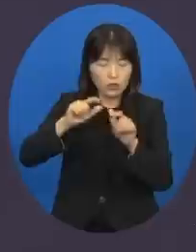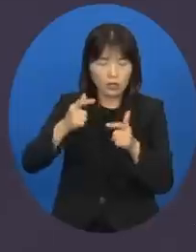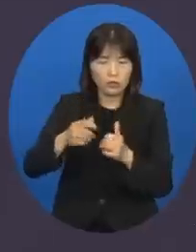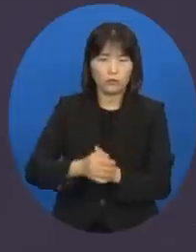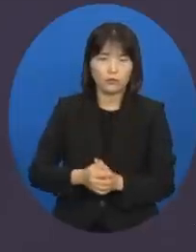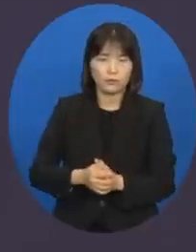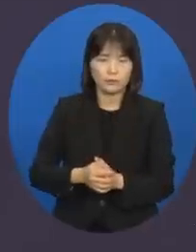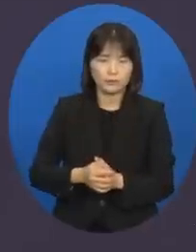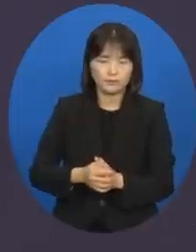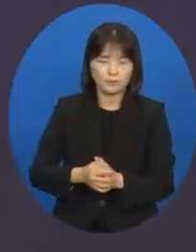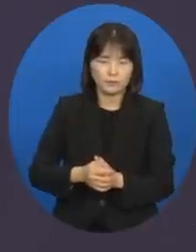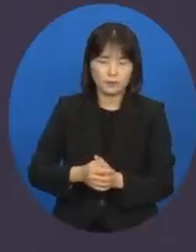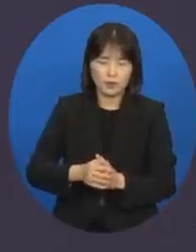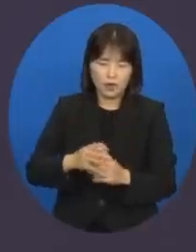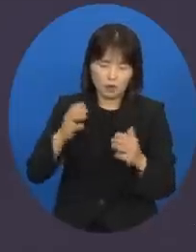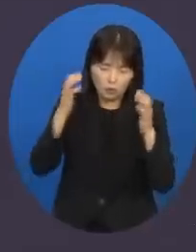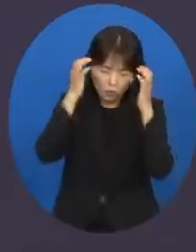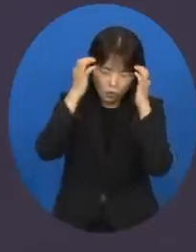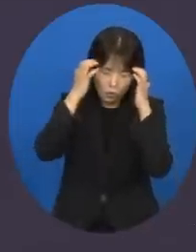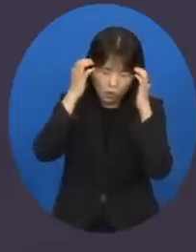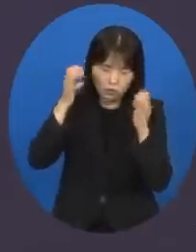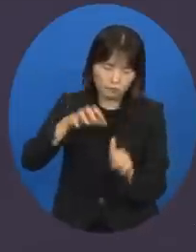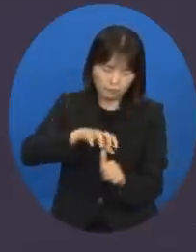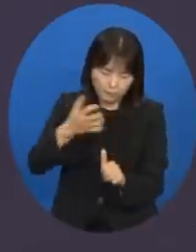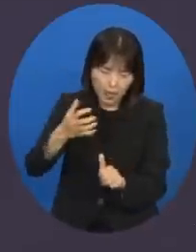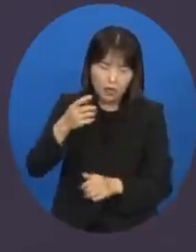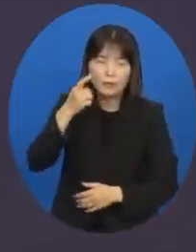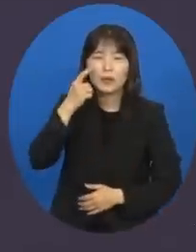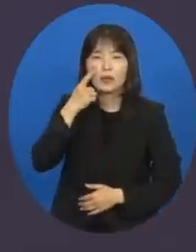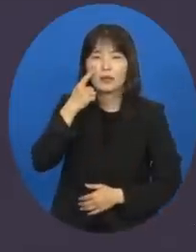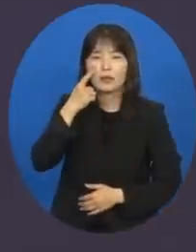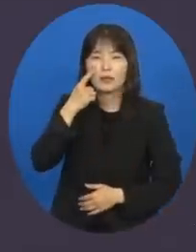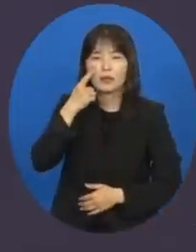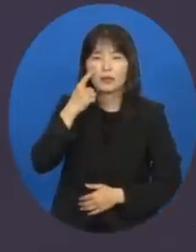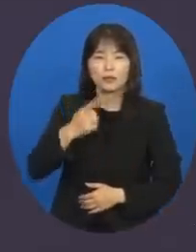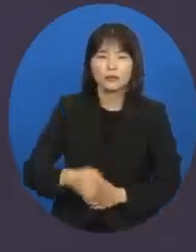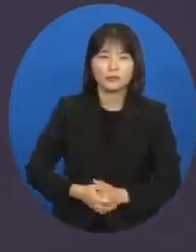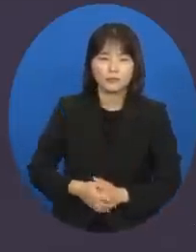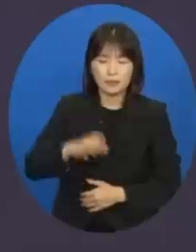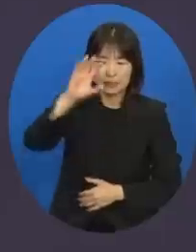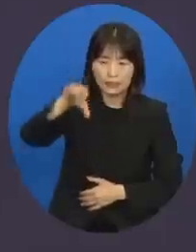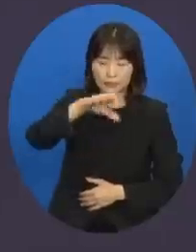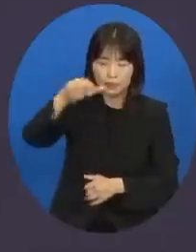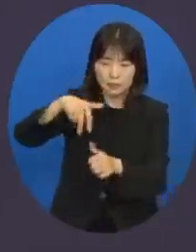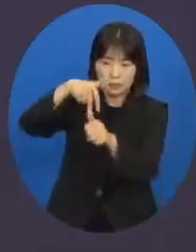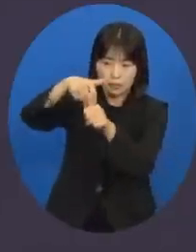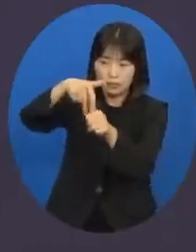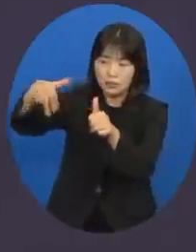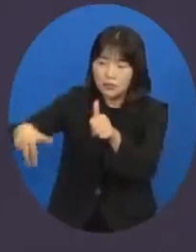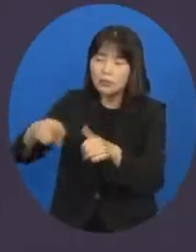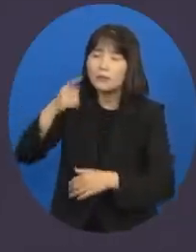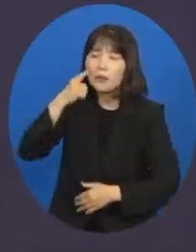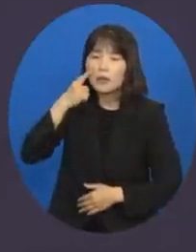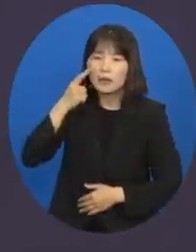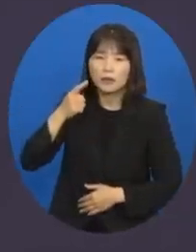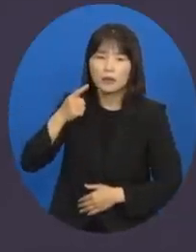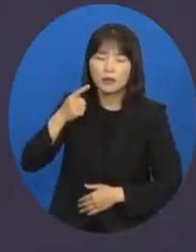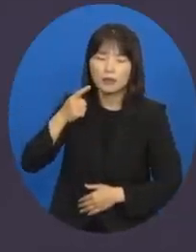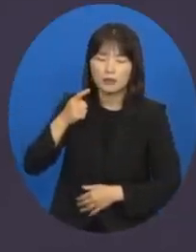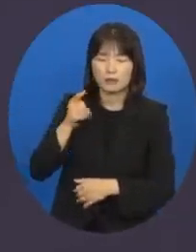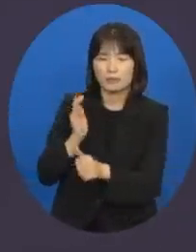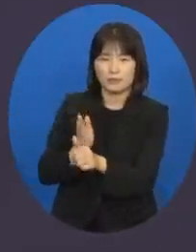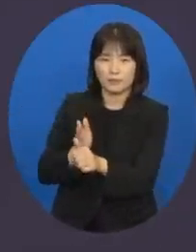위기에서 악에서부터 고통에서 구출을 해봐라 십자가에서 내려와봐라 라고 하는 그런 요청인